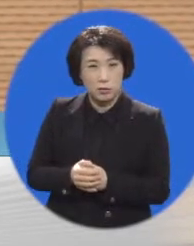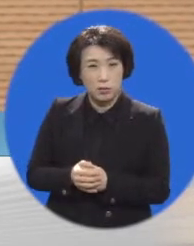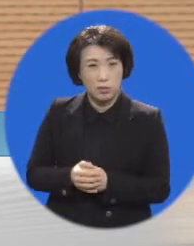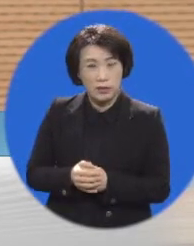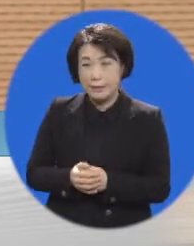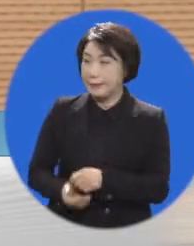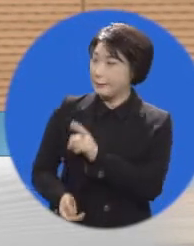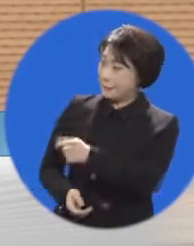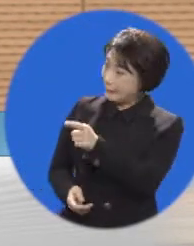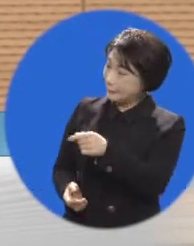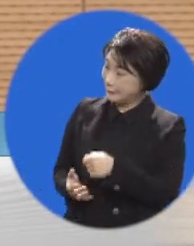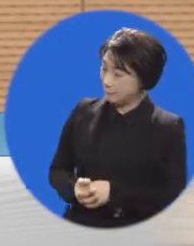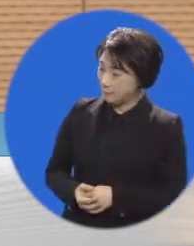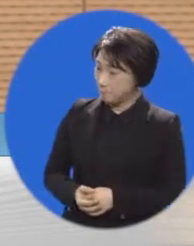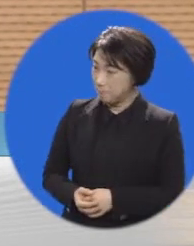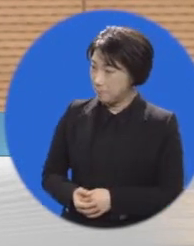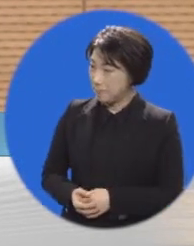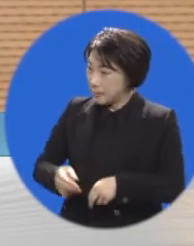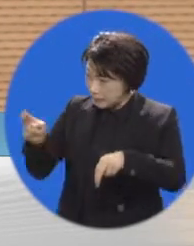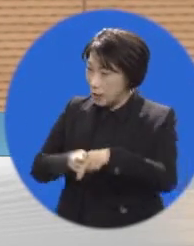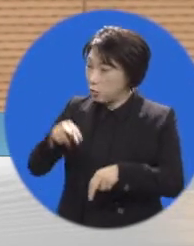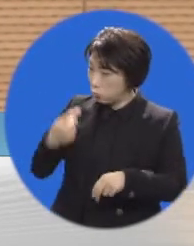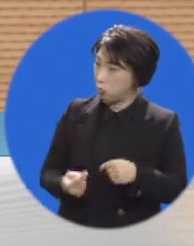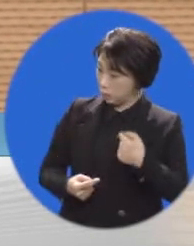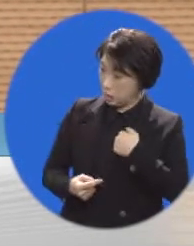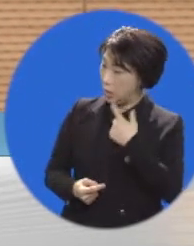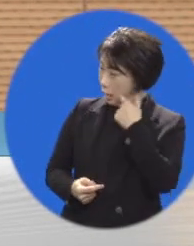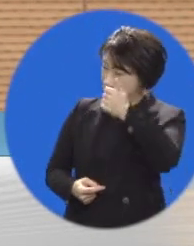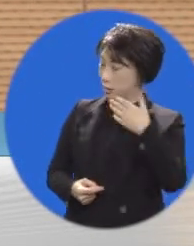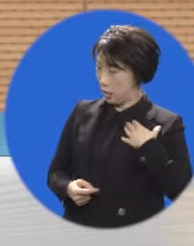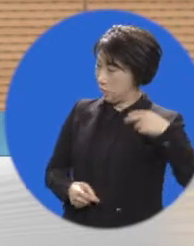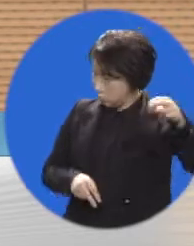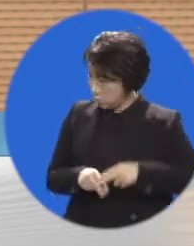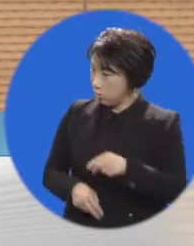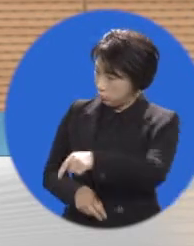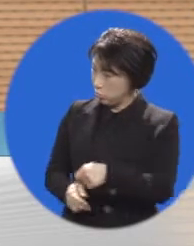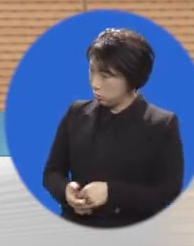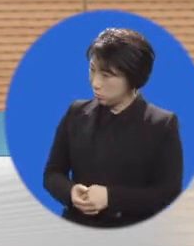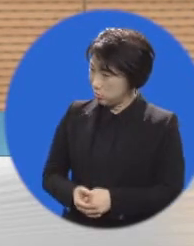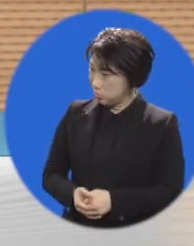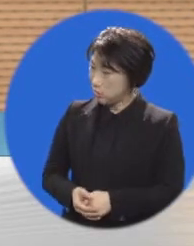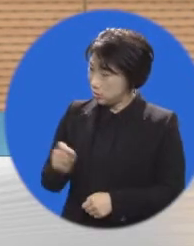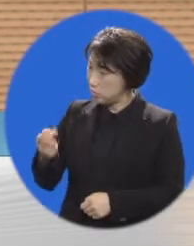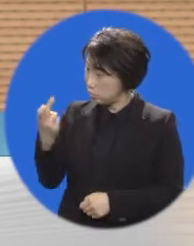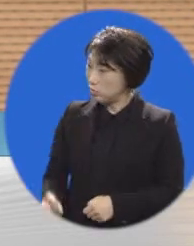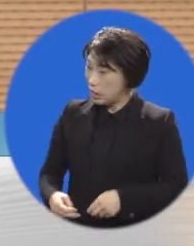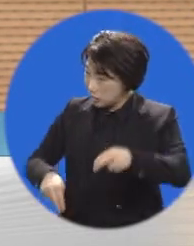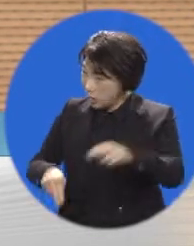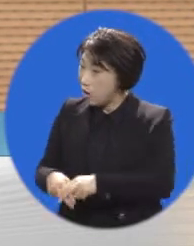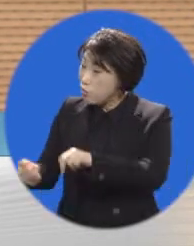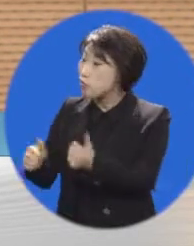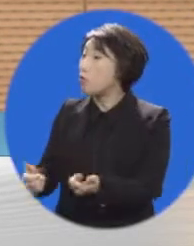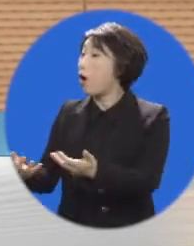야 이놈아! 때려주다가 때려. 어? 아주 때려서 죽여라 이놈아!